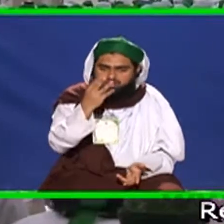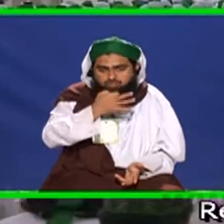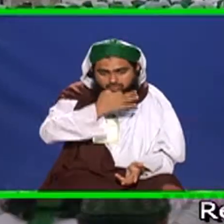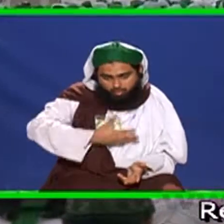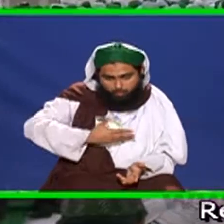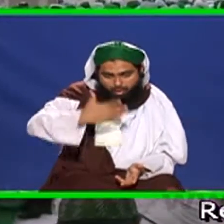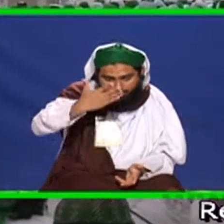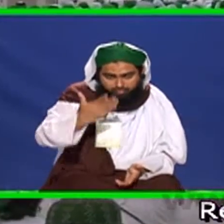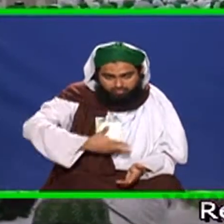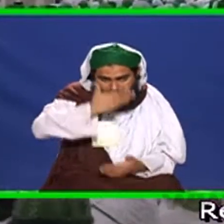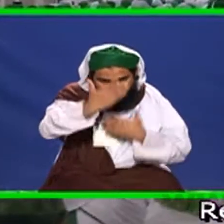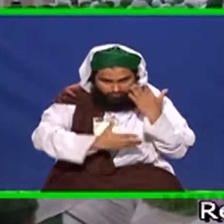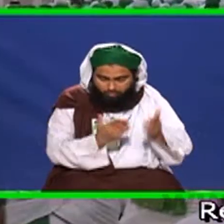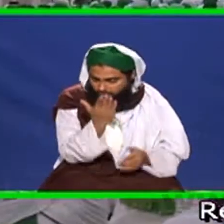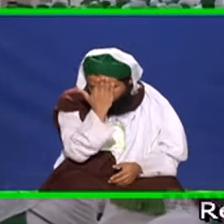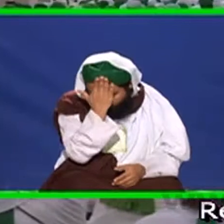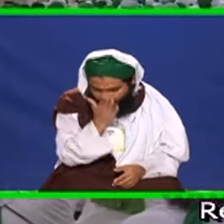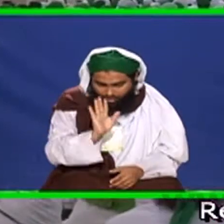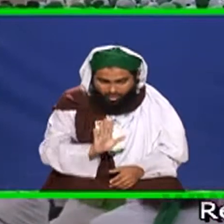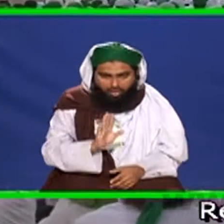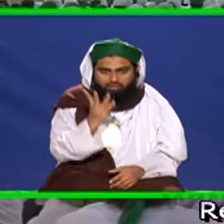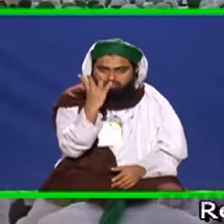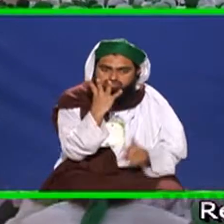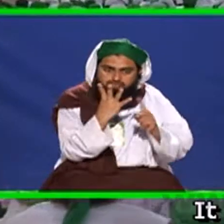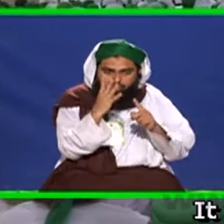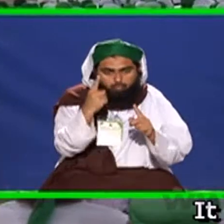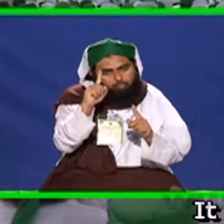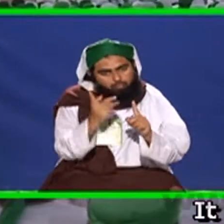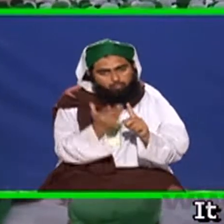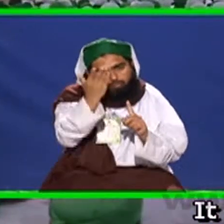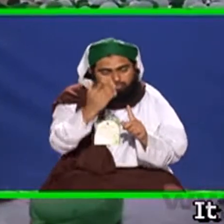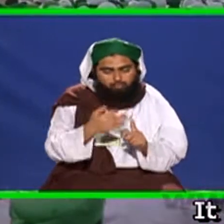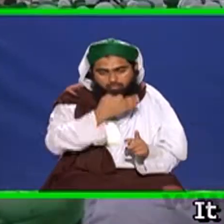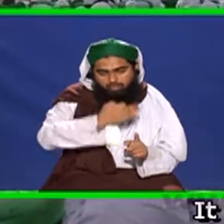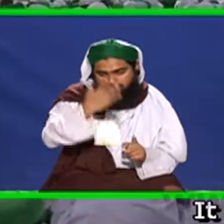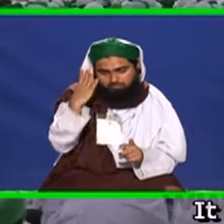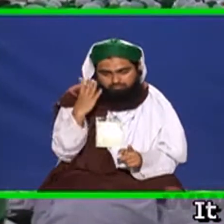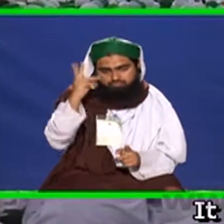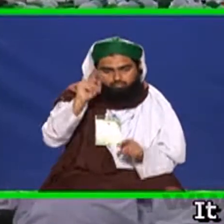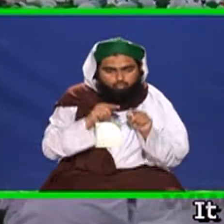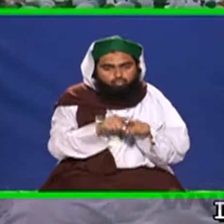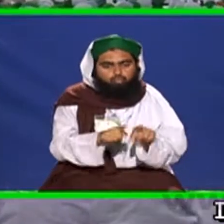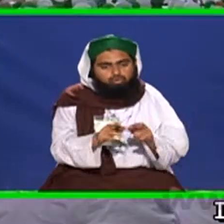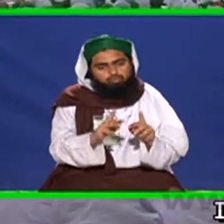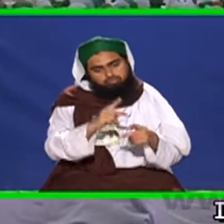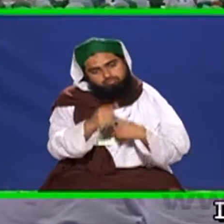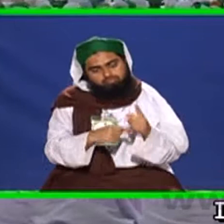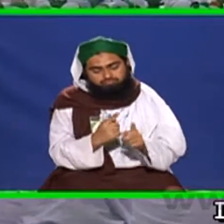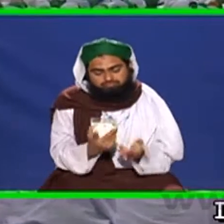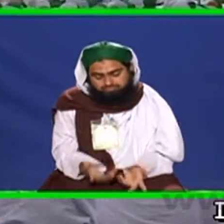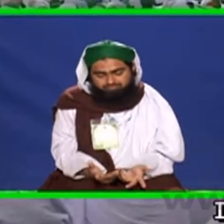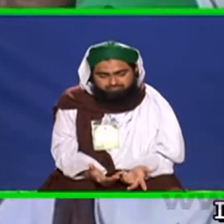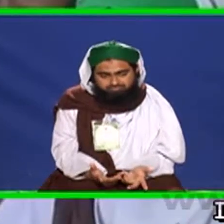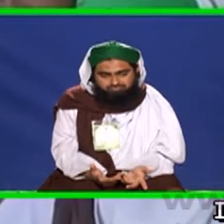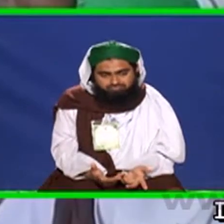ربی الاعلیٰ کہو، 4 بار کہو تو 4 بار تو اچھا ہے نا، مگر سنت کے خلاف کہنا ہے. اگر زیادہ تو